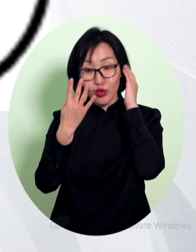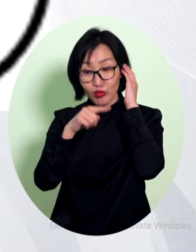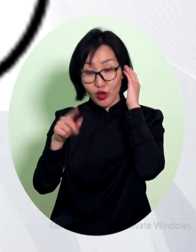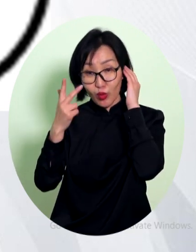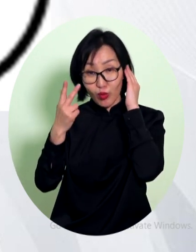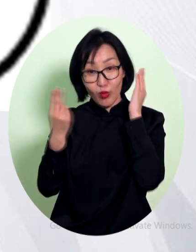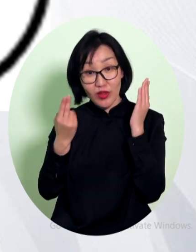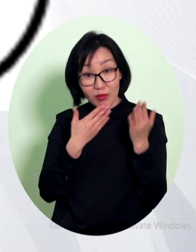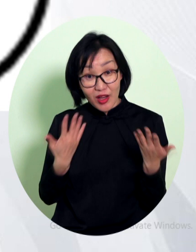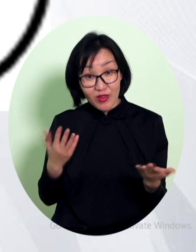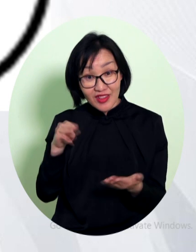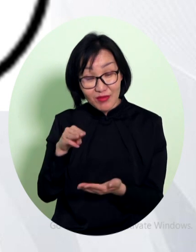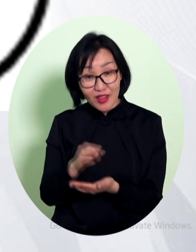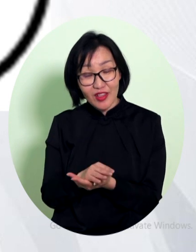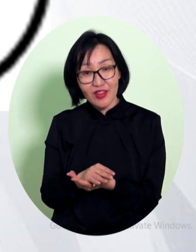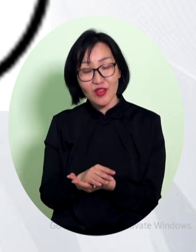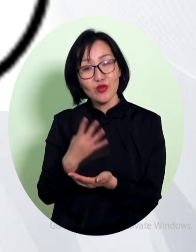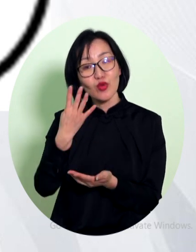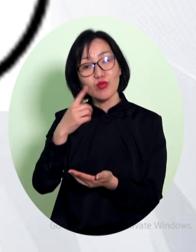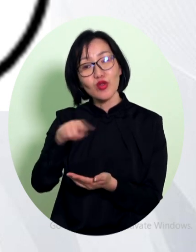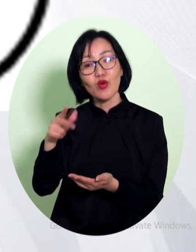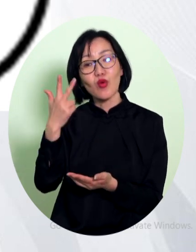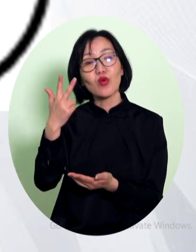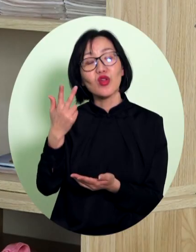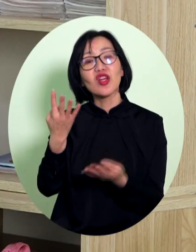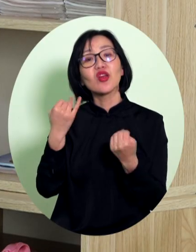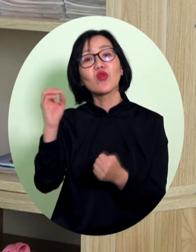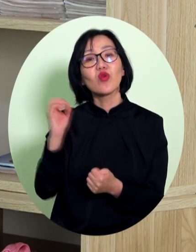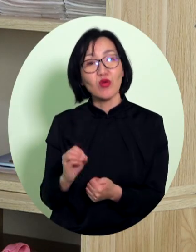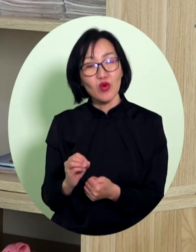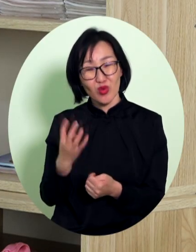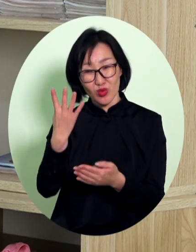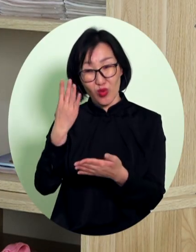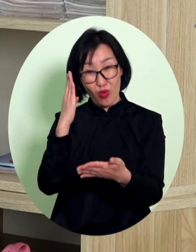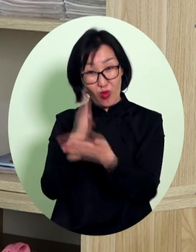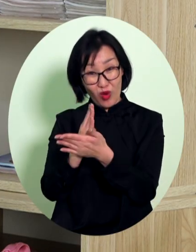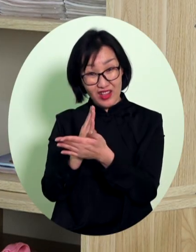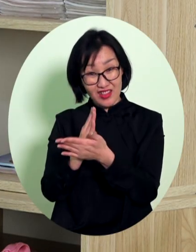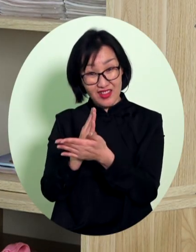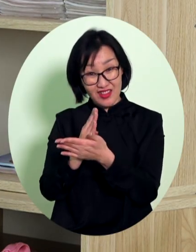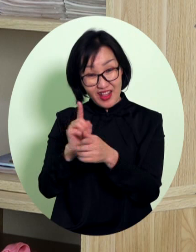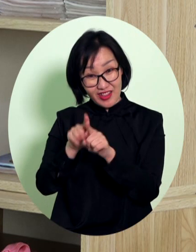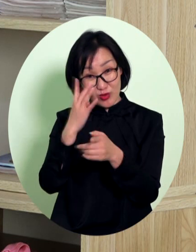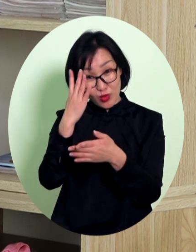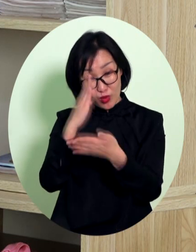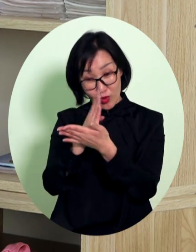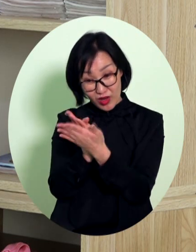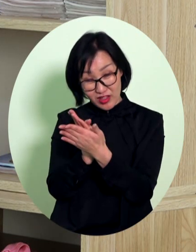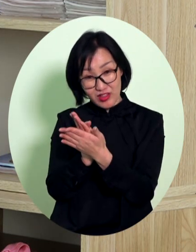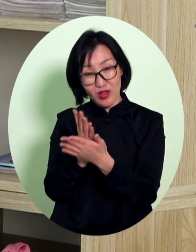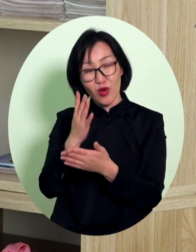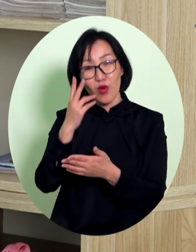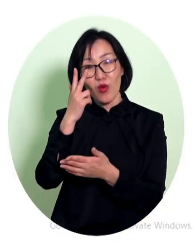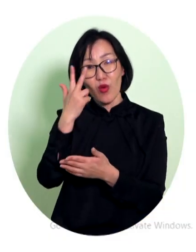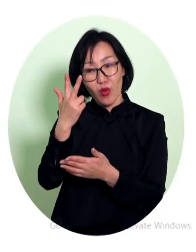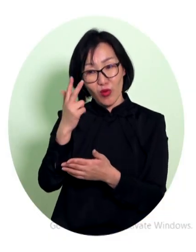4.3. 4.3 тэгвэл хэдэн хувь байх вэ? 4 тэнцүү хуваагаад 3 хэсэг нь хэдэн